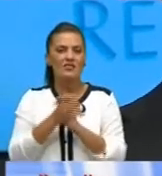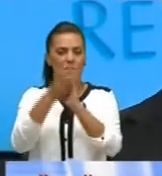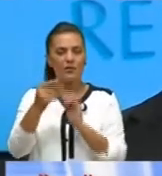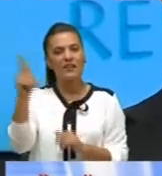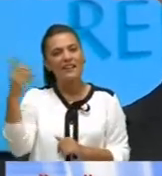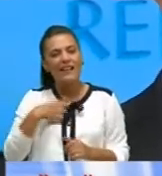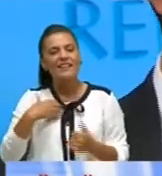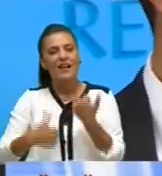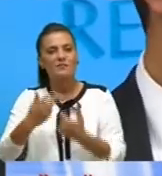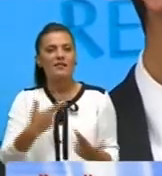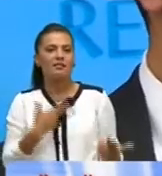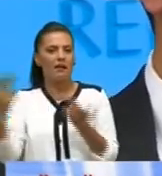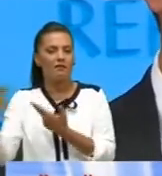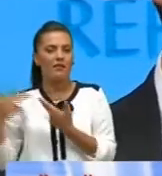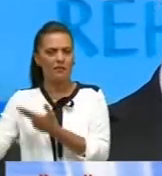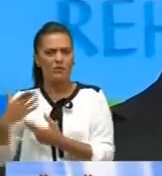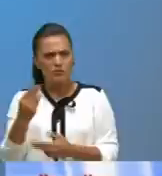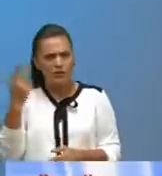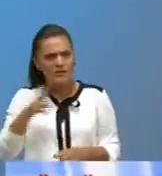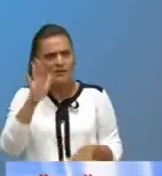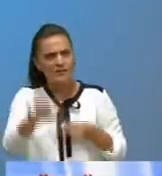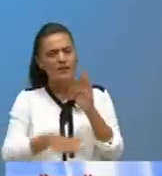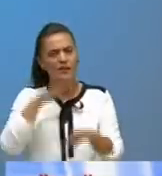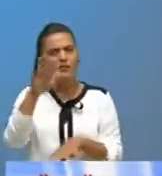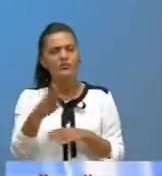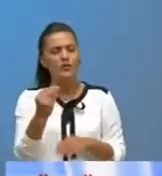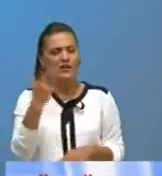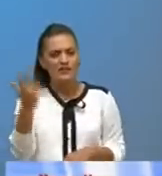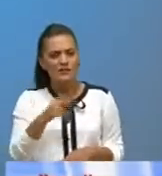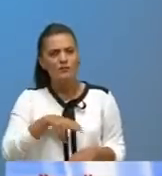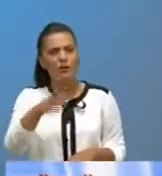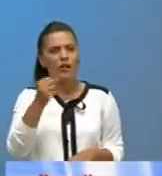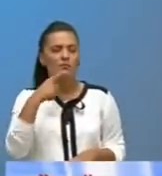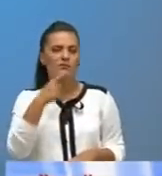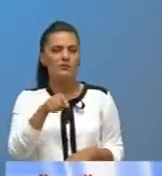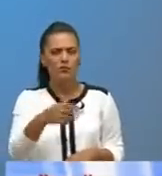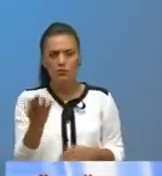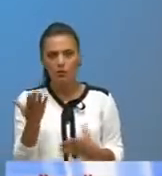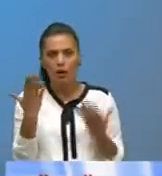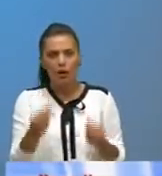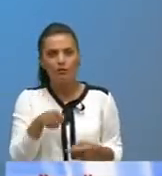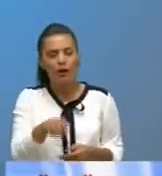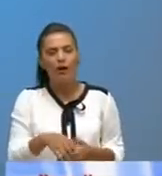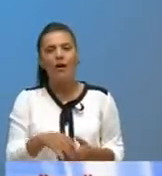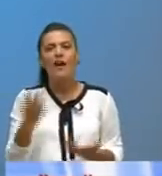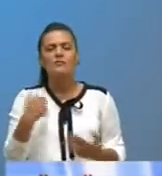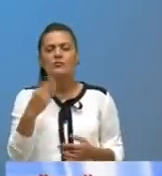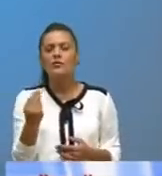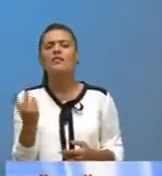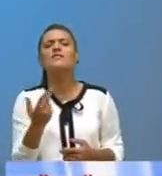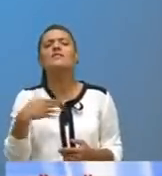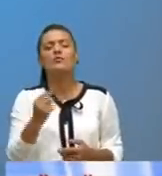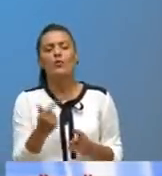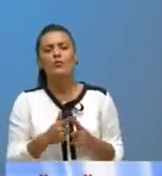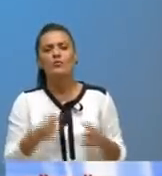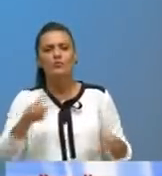davet etti. Harikasınız. Böyle, çok hızlı adam. Yani 3 yarışma aslında şimdi. Çok artık hızlı yol almışsınız. Ne oluyor? Aslında o kadar hızlı. Vallahi yani, bravo,